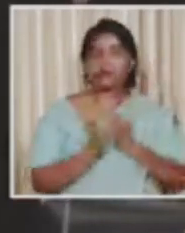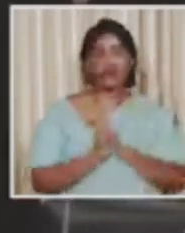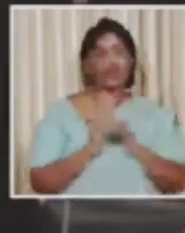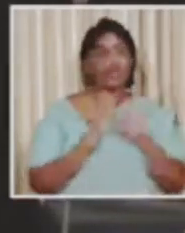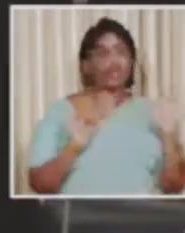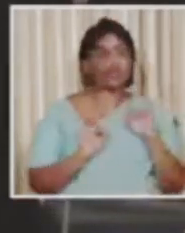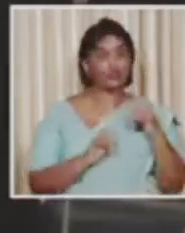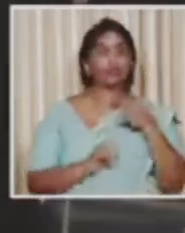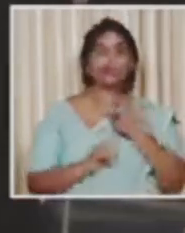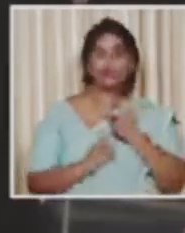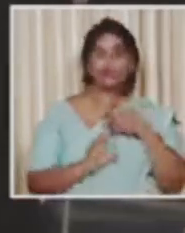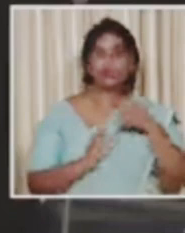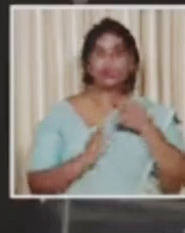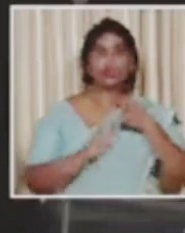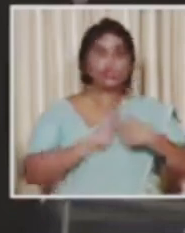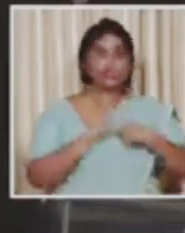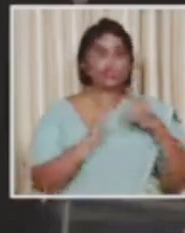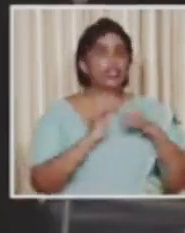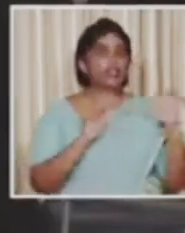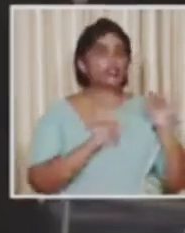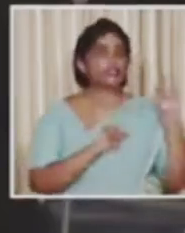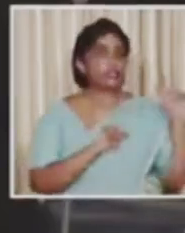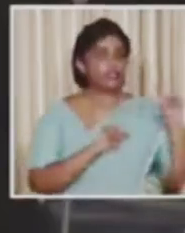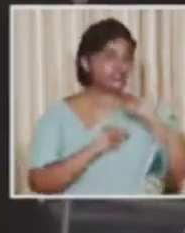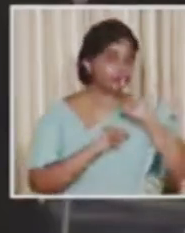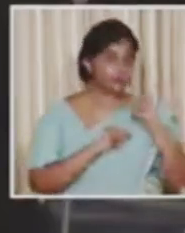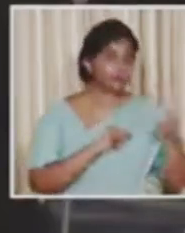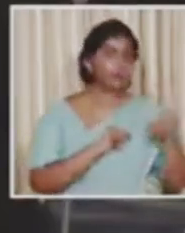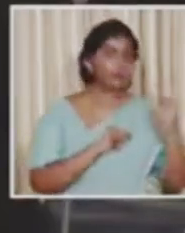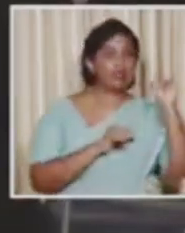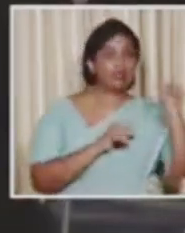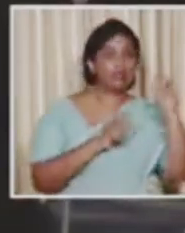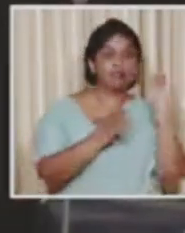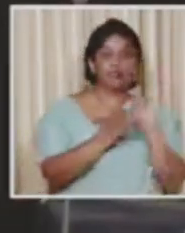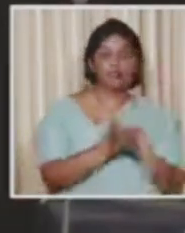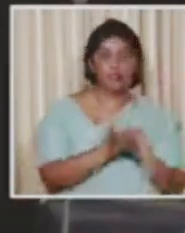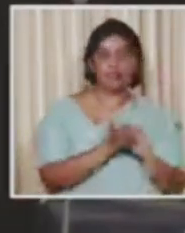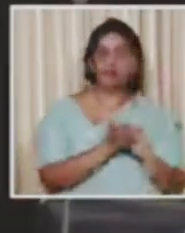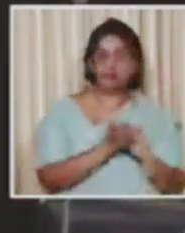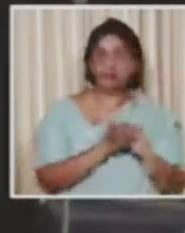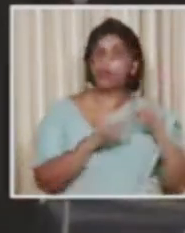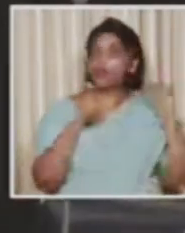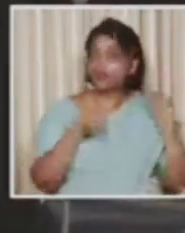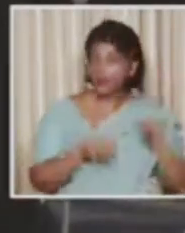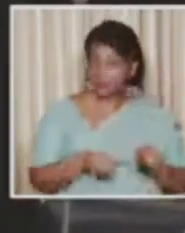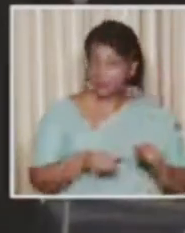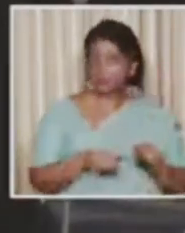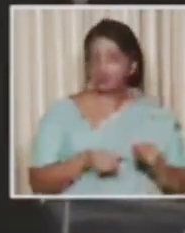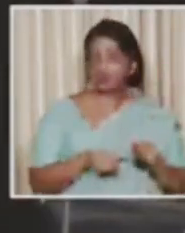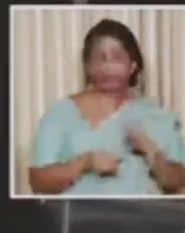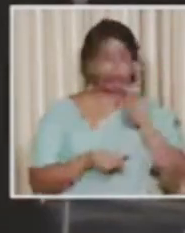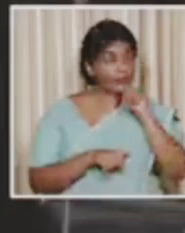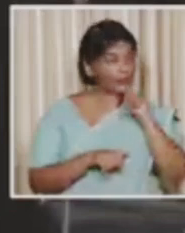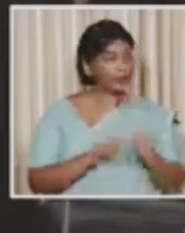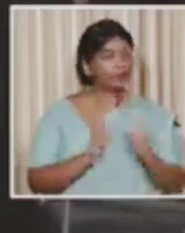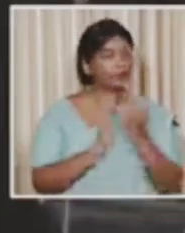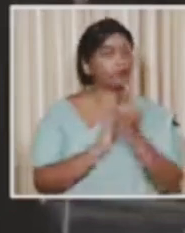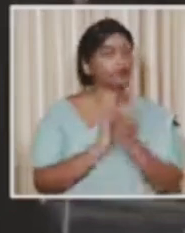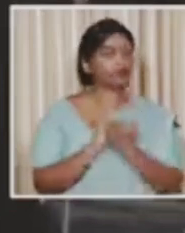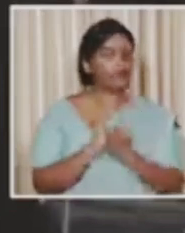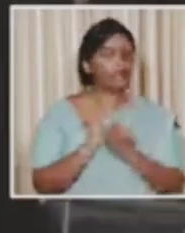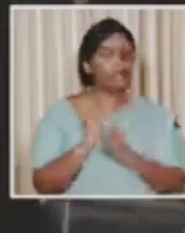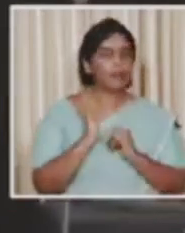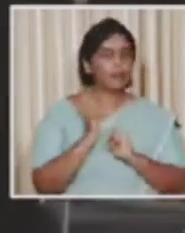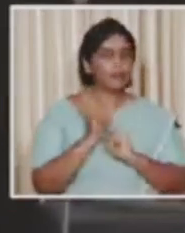රක්ෂණ සමාගම ශ්‍රී ලංකා රක්ෂණ සංස්ථාවට කියලා මේක දාන්න කියලා කරපුවාට අමතරව දැන් නියමානුකූලව නිමල්